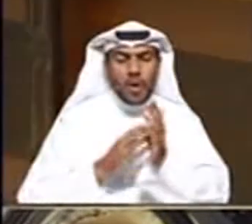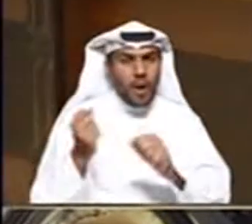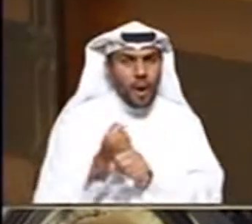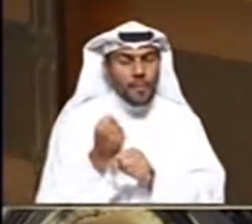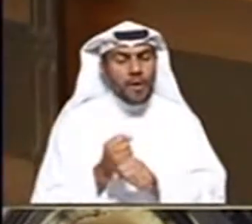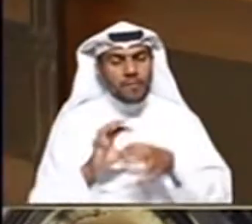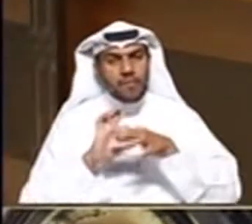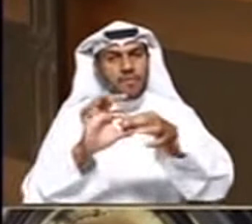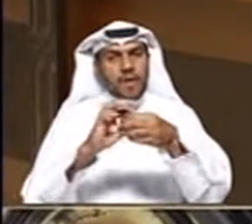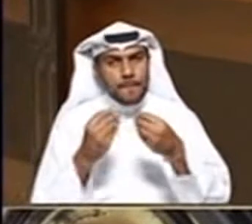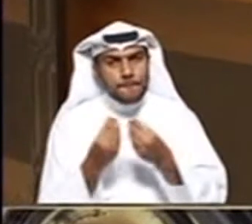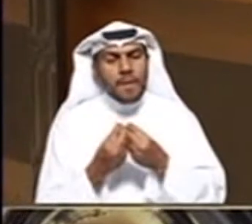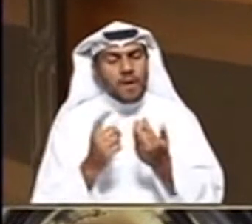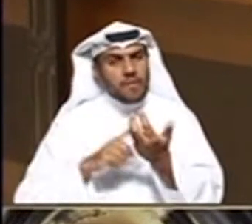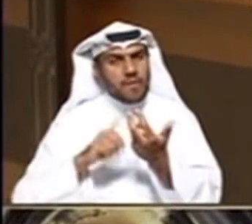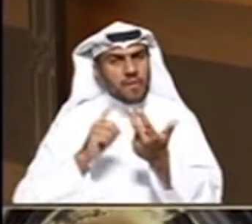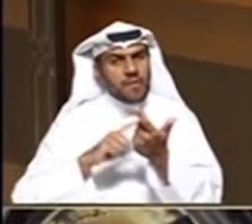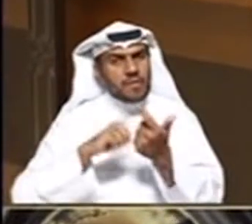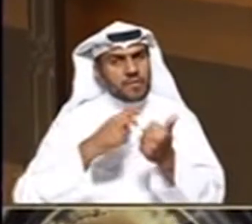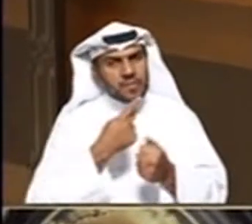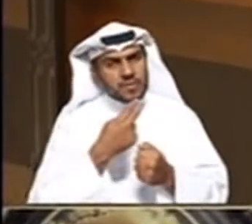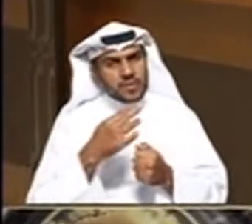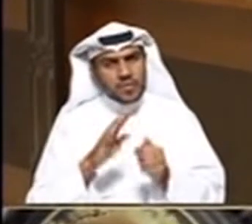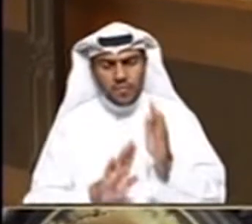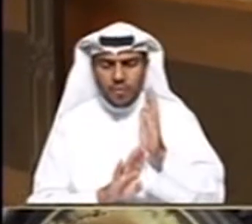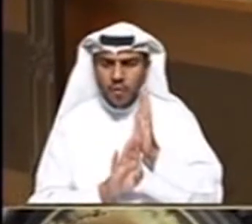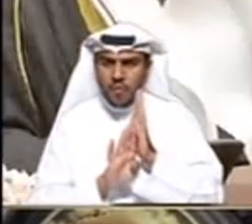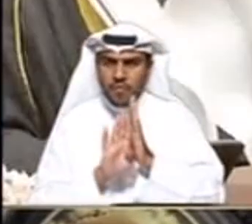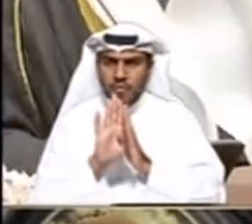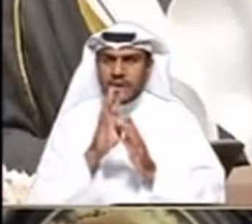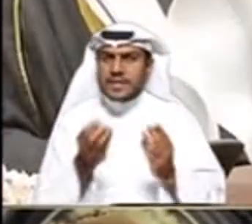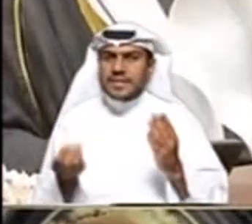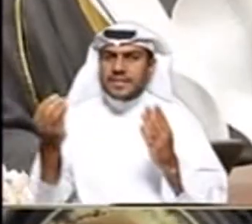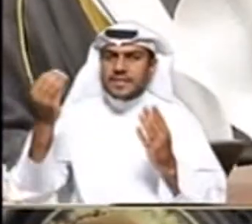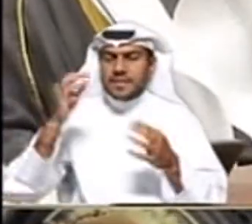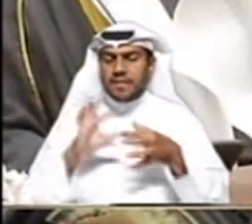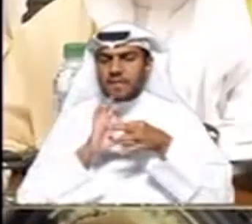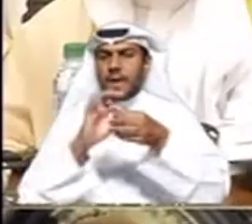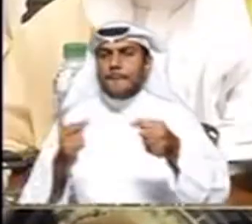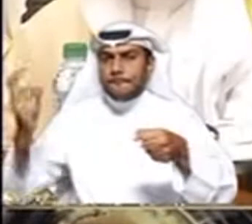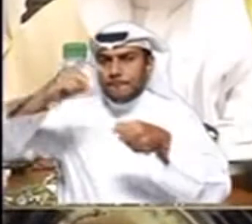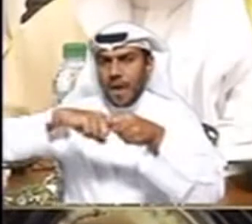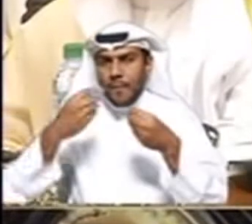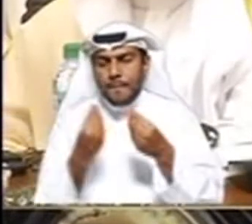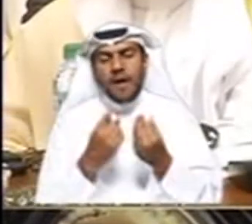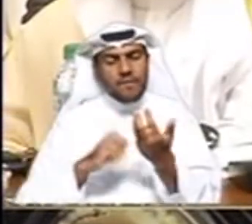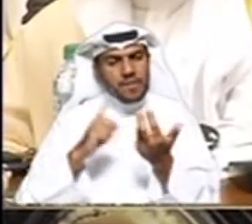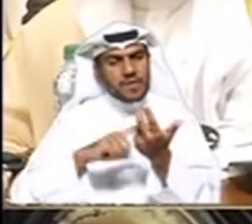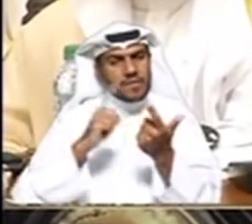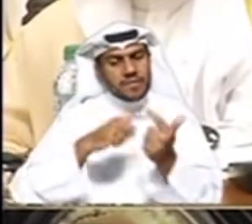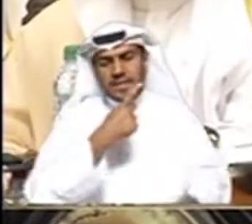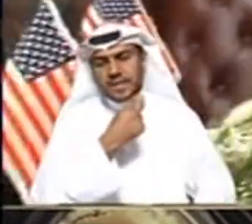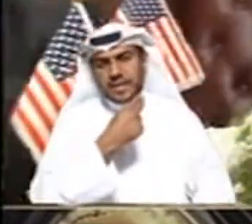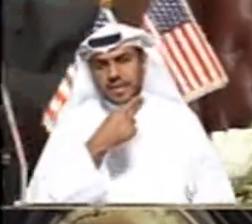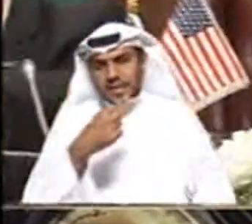الثنائية لحل العديد من المسائل العالقة وتعزيز التقدم والتعاون في مجالات عدة، مؤكدين أيضا